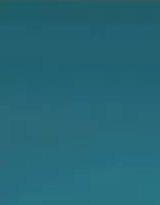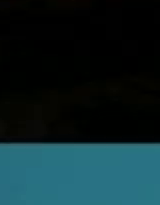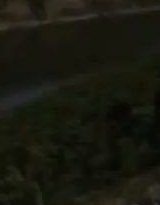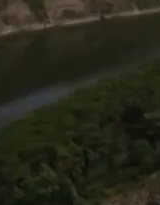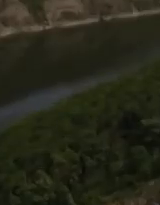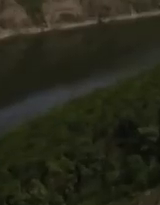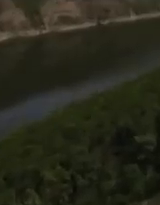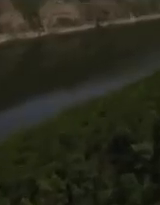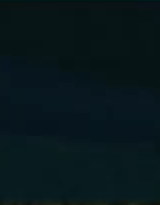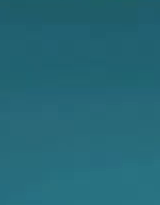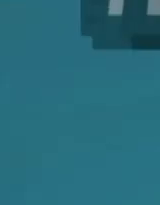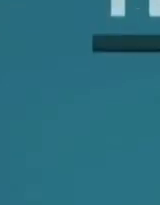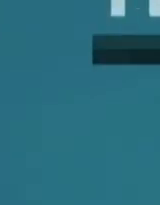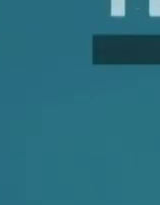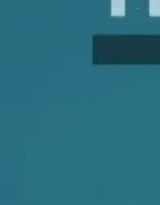Музика